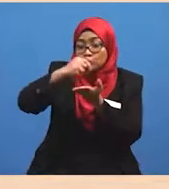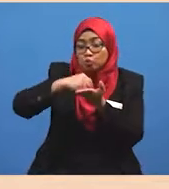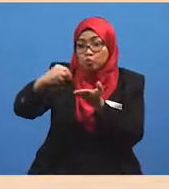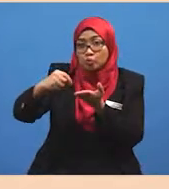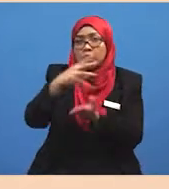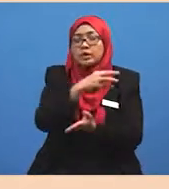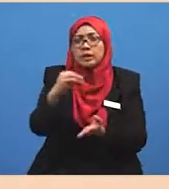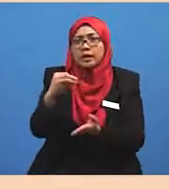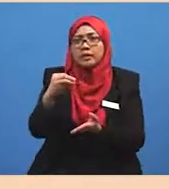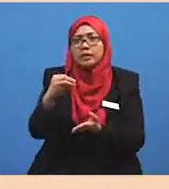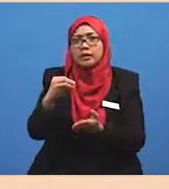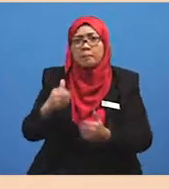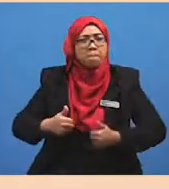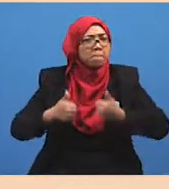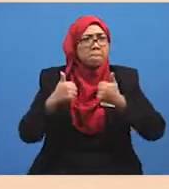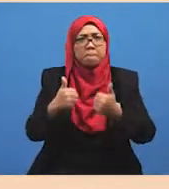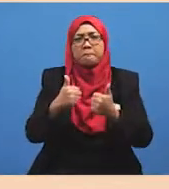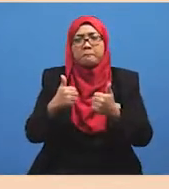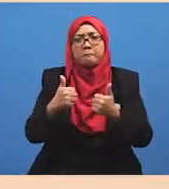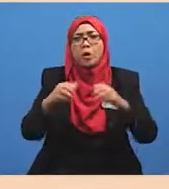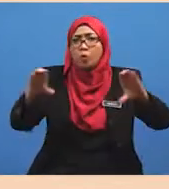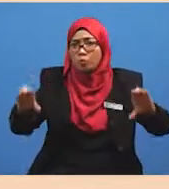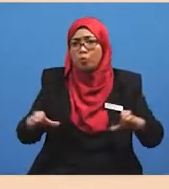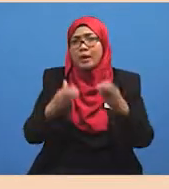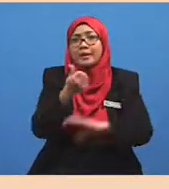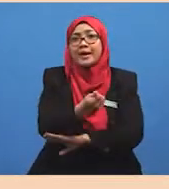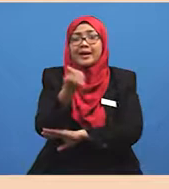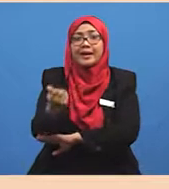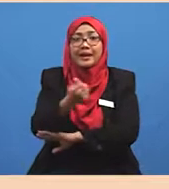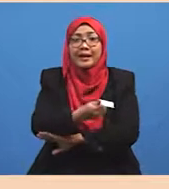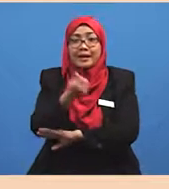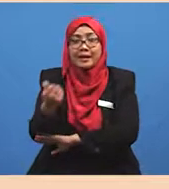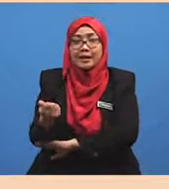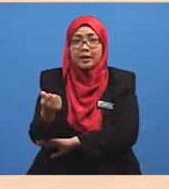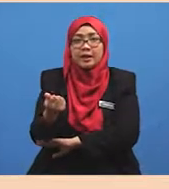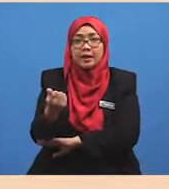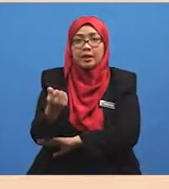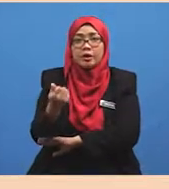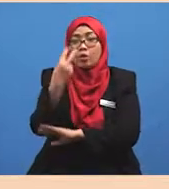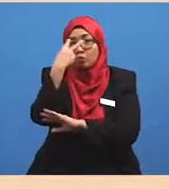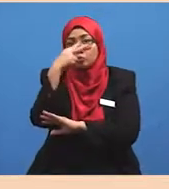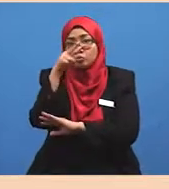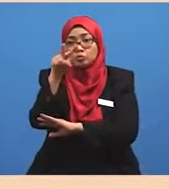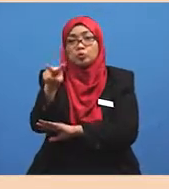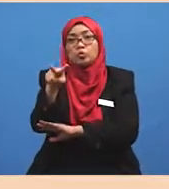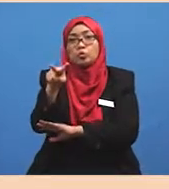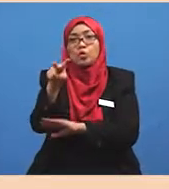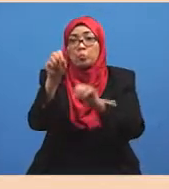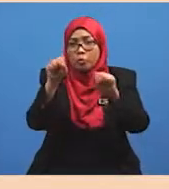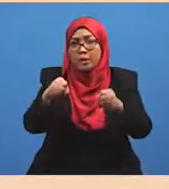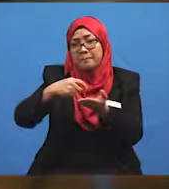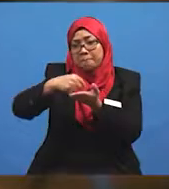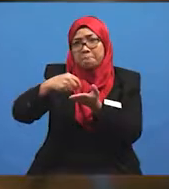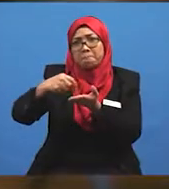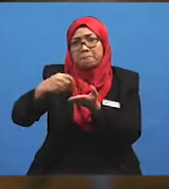pencipta satu alat yang bertindak sebagai pengimpas dan perekam suara